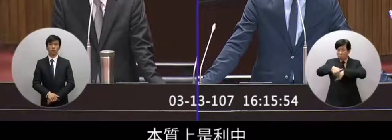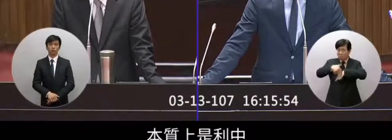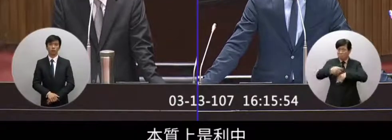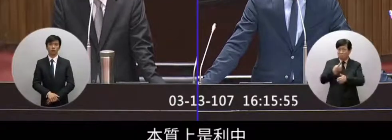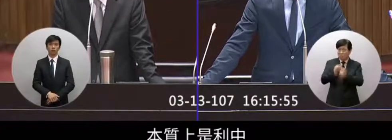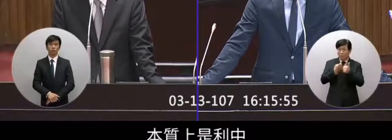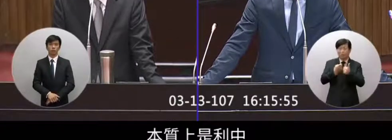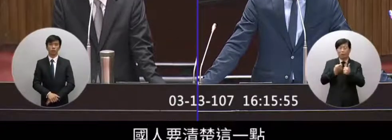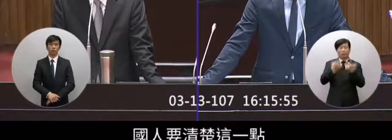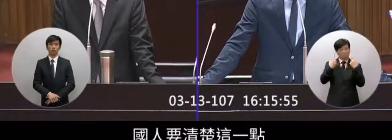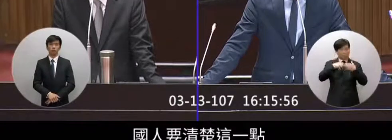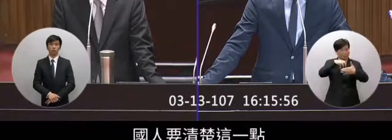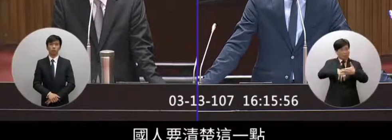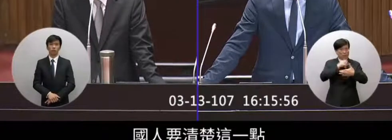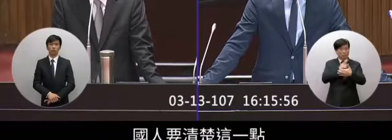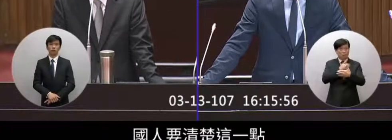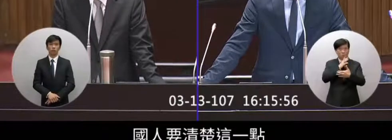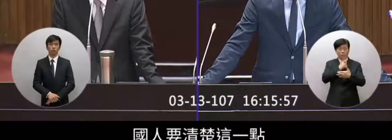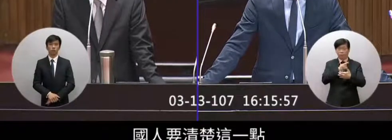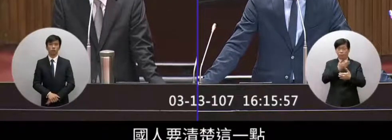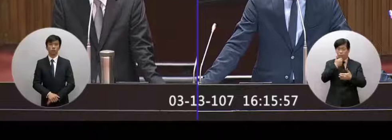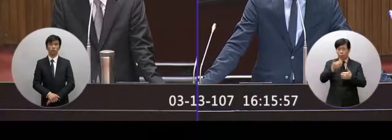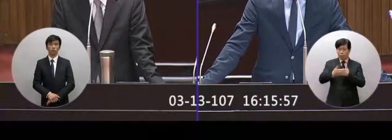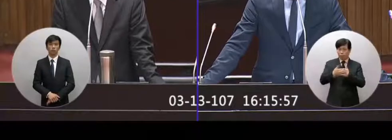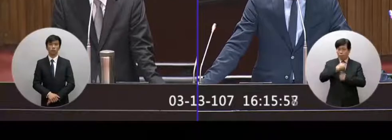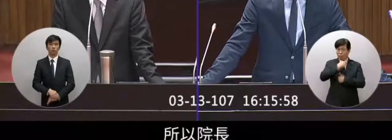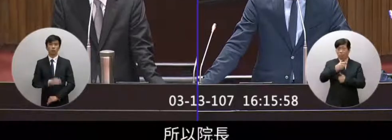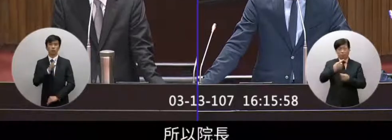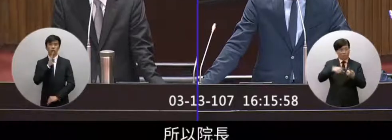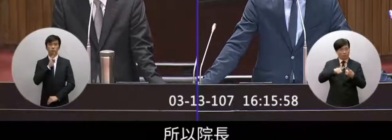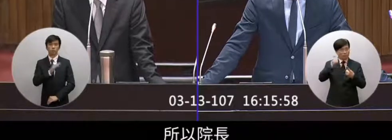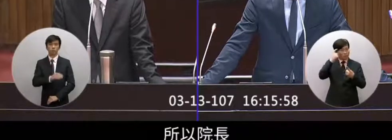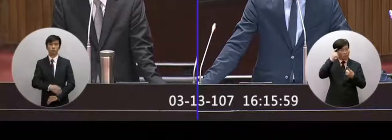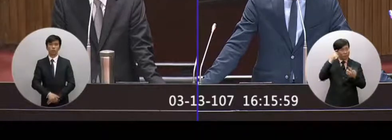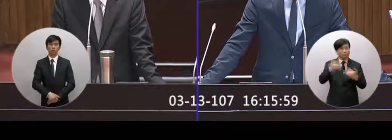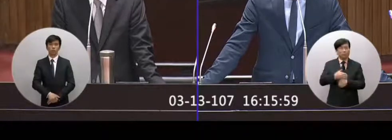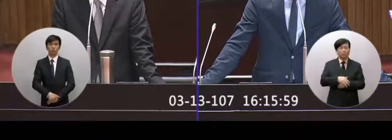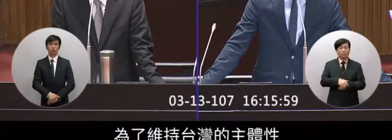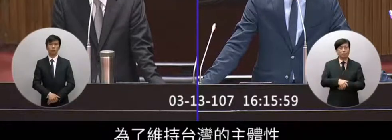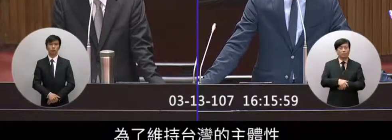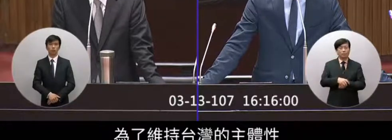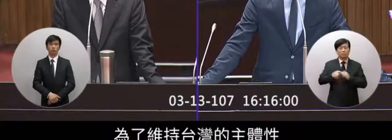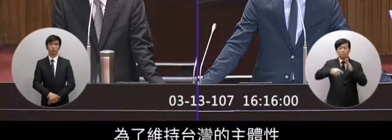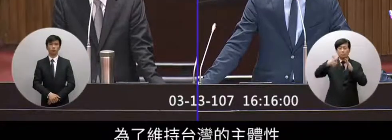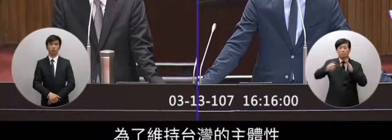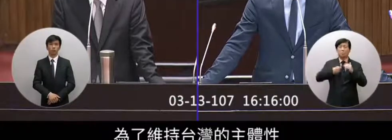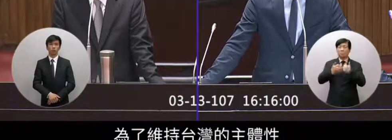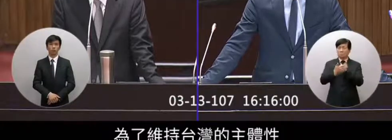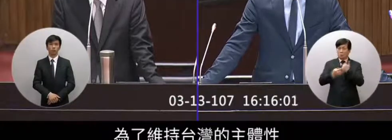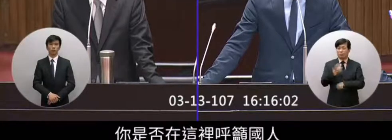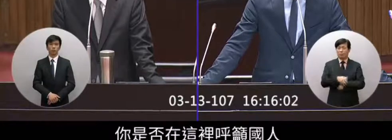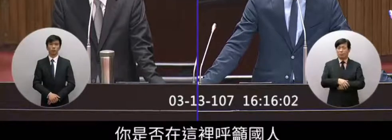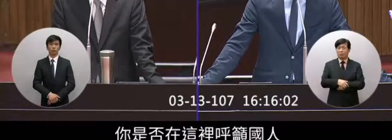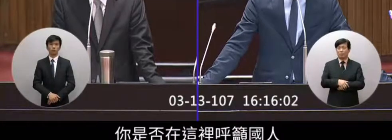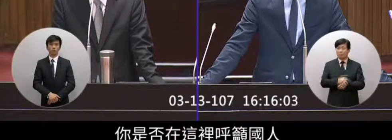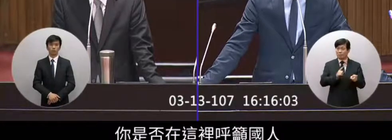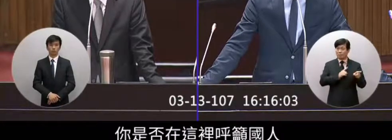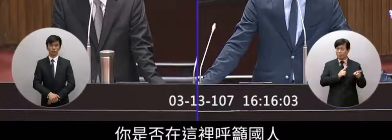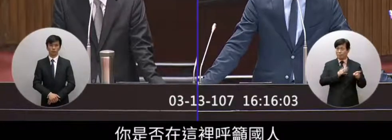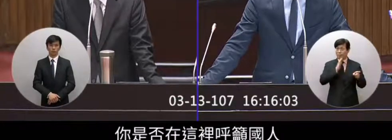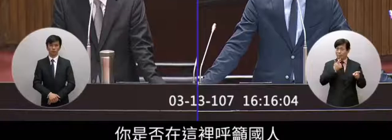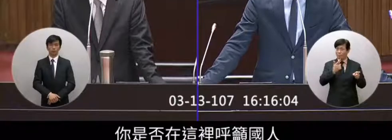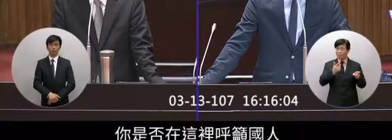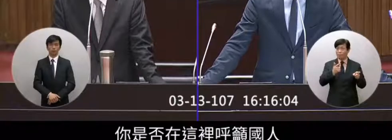本质上是利中，国人要清楚这一点。 是， 所以院长，为了维持台湾的主体性，你是